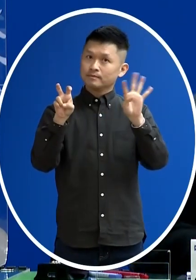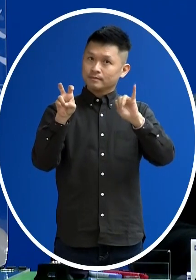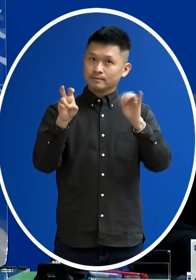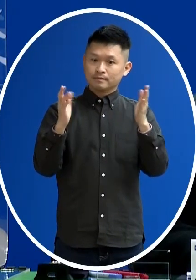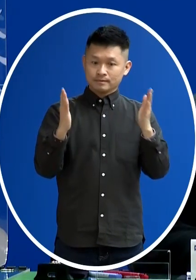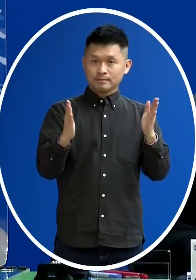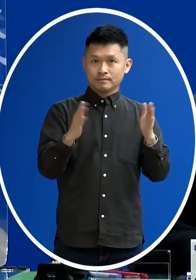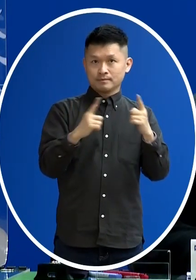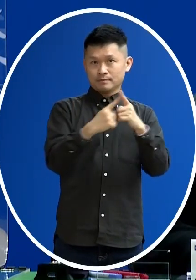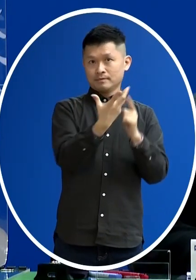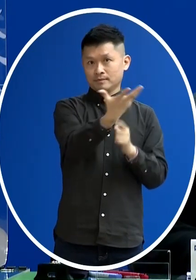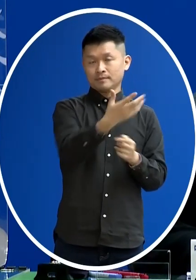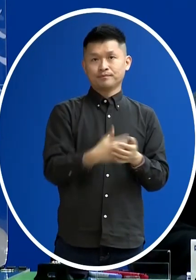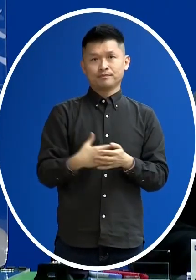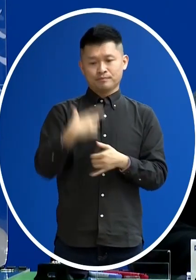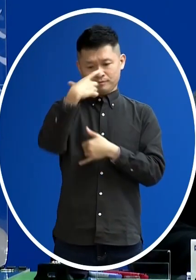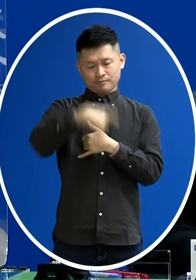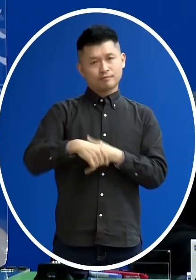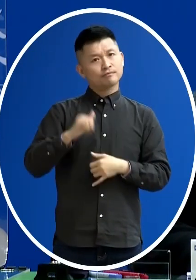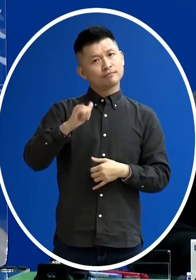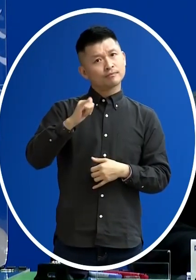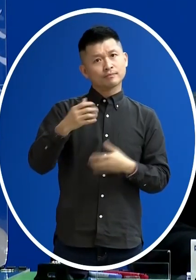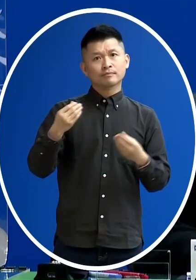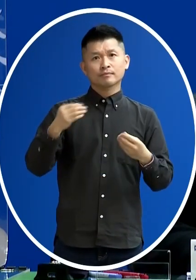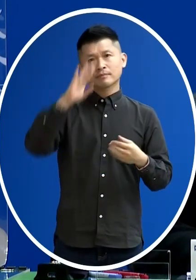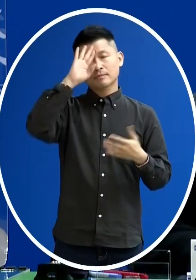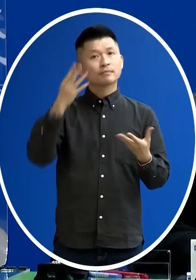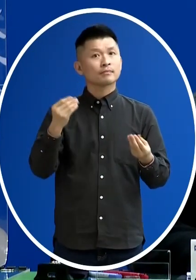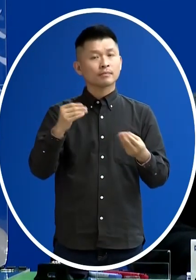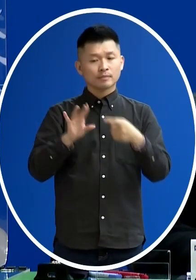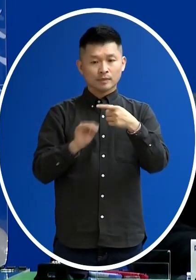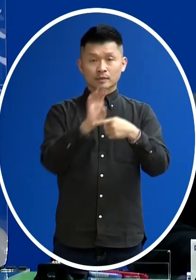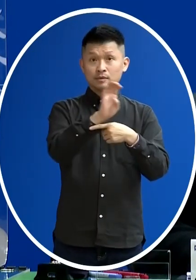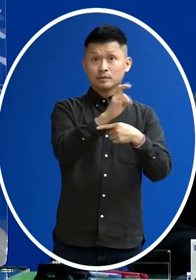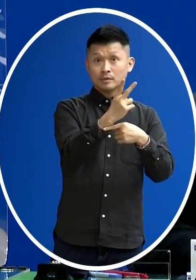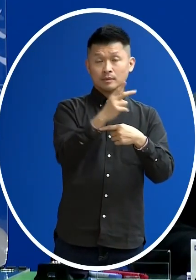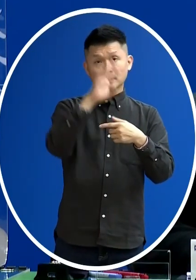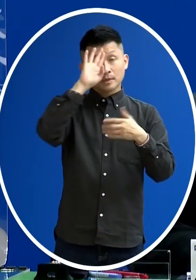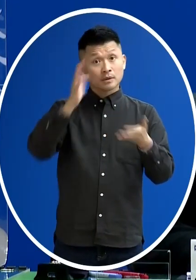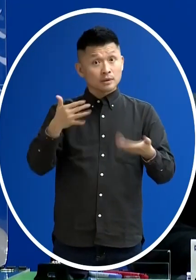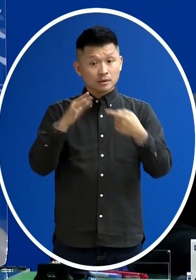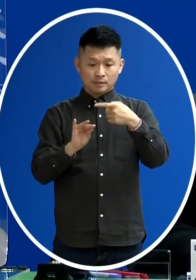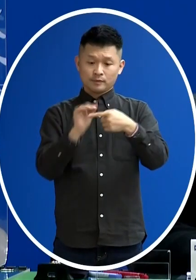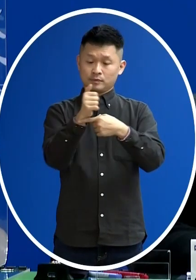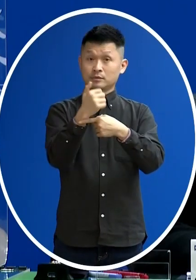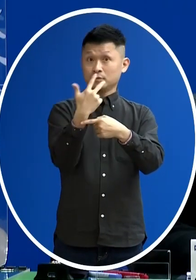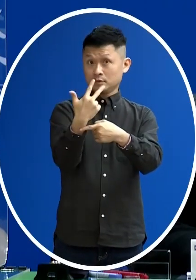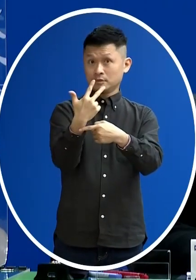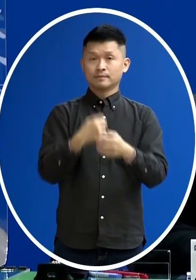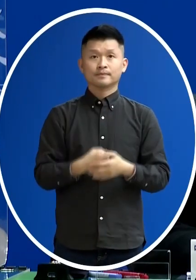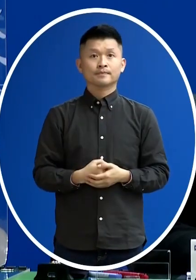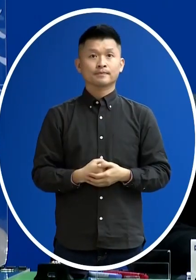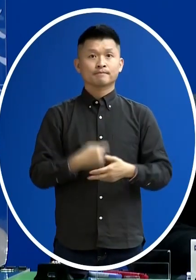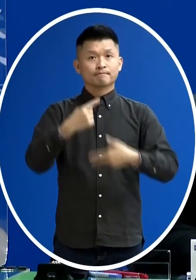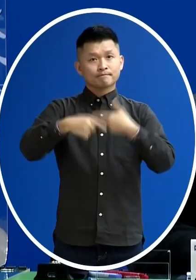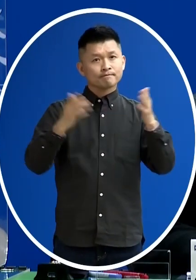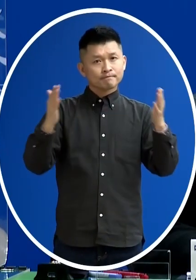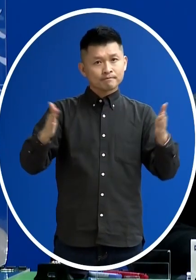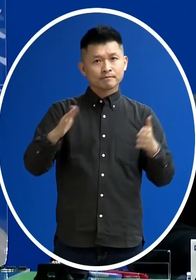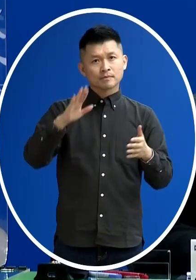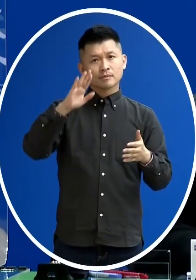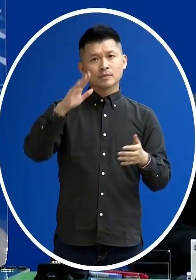族群，无症状的比例大概是4%2，轻症的比例是5%7，这一周这个无症状的